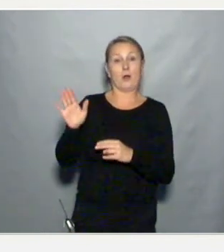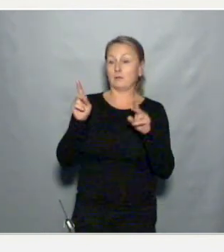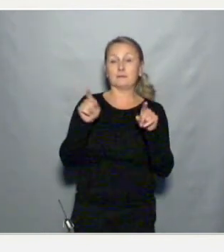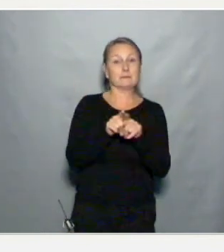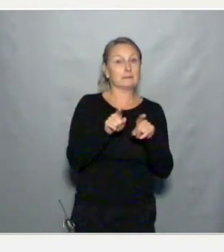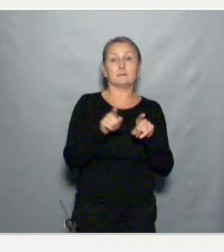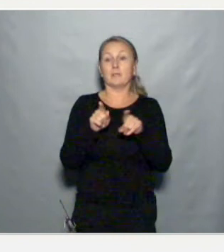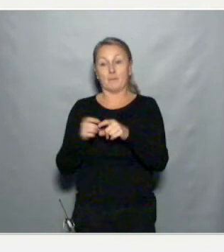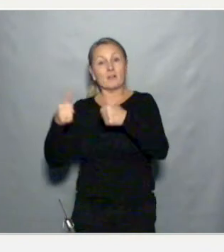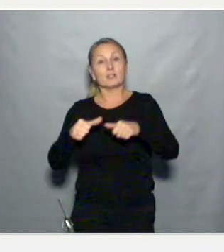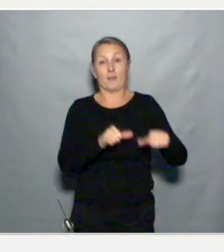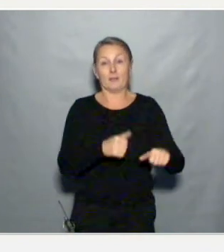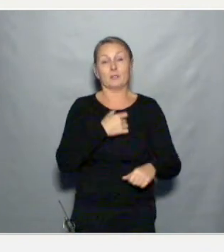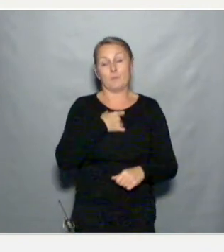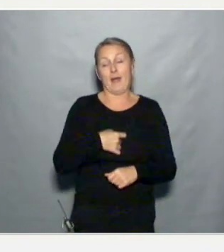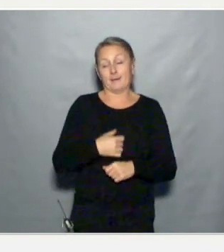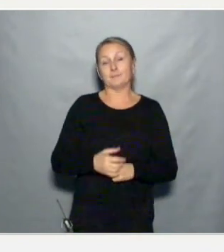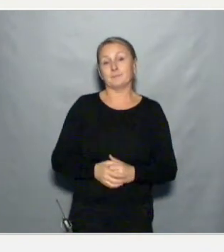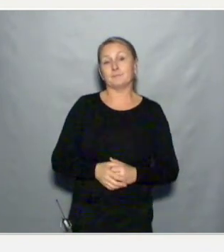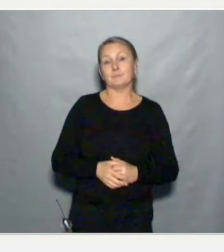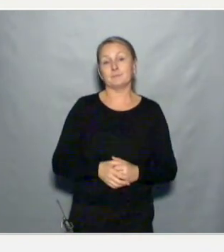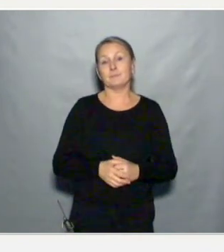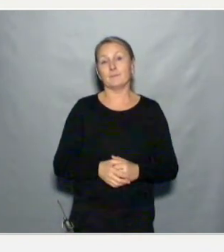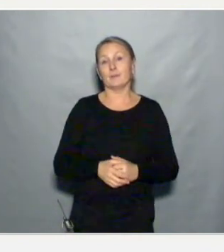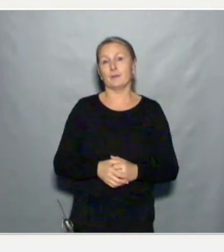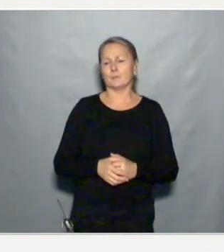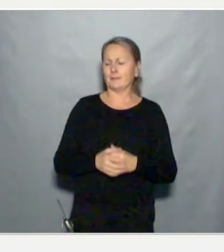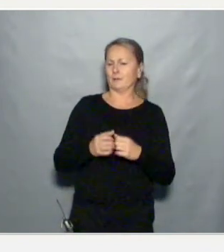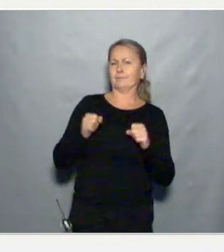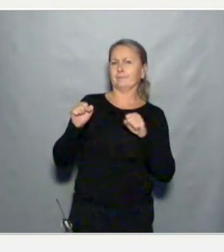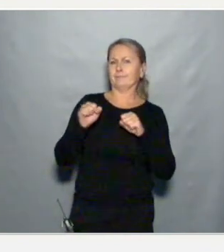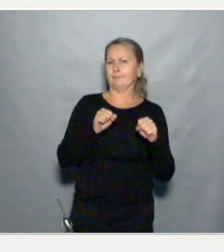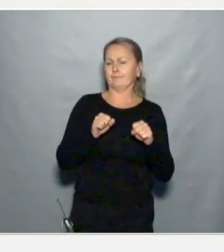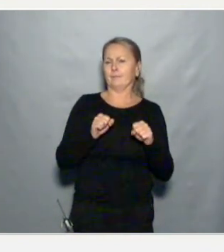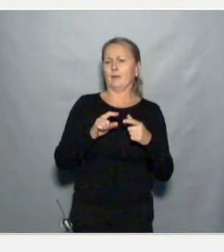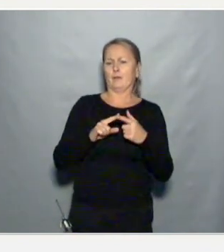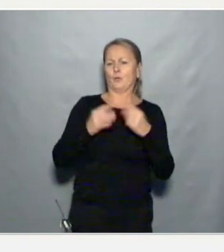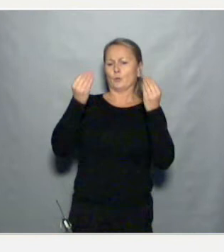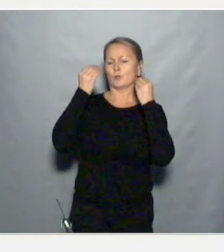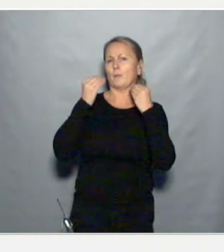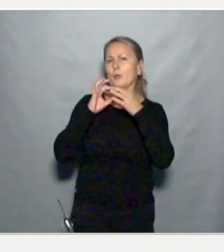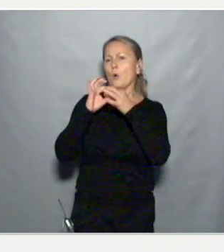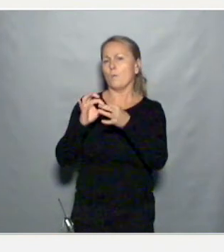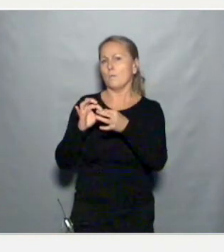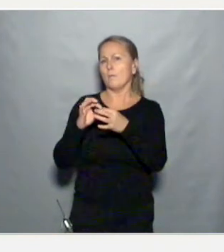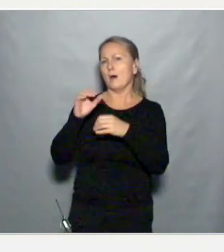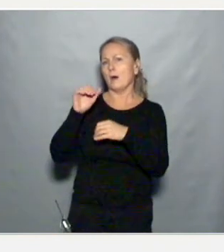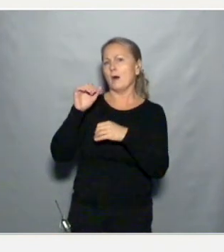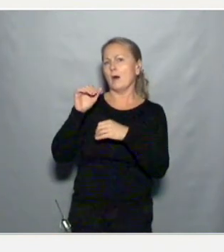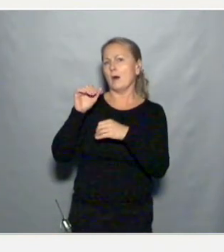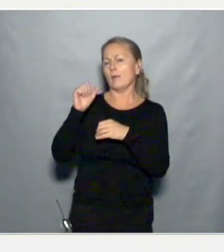liknande eller samma svårigheter som jag har. Och så blev jag lite störd på att jag tycker kunskapen om ADHD i Sverige